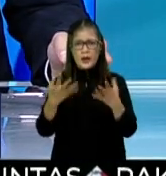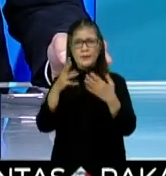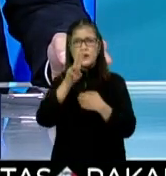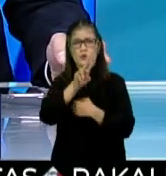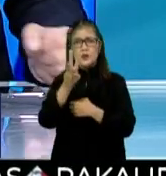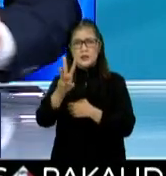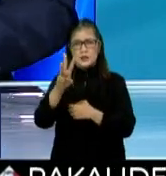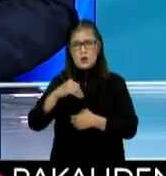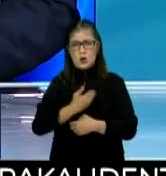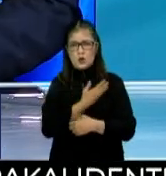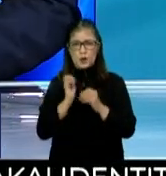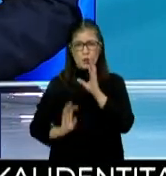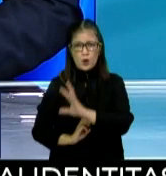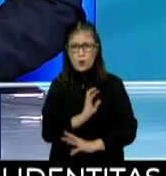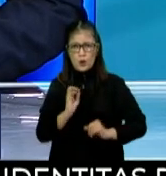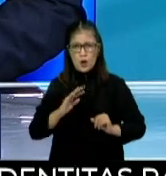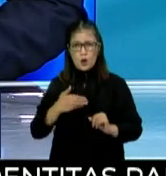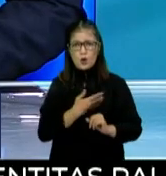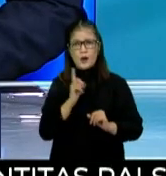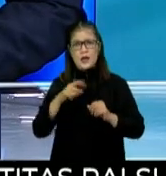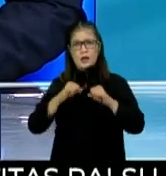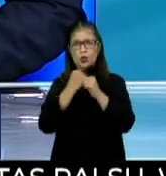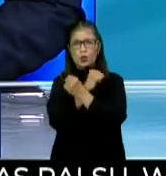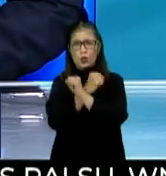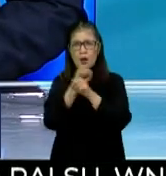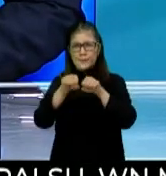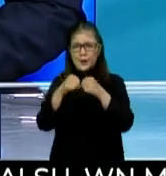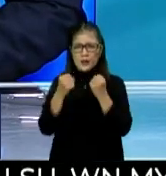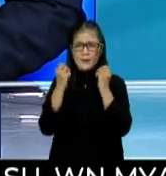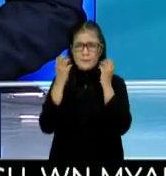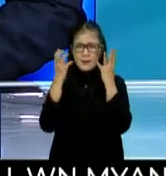Sebagian korban mengalami patah tulang dan memar akibat benturan.